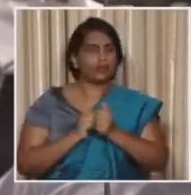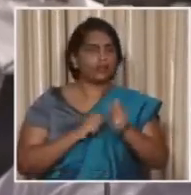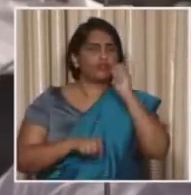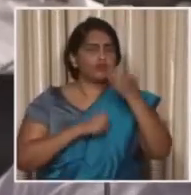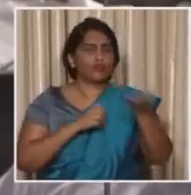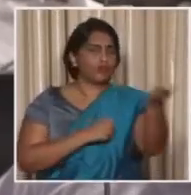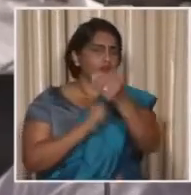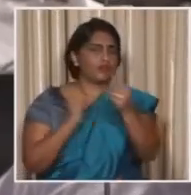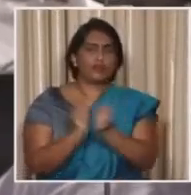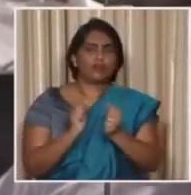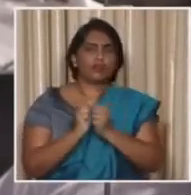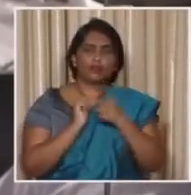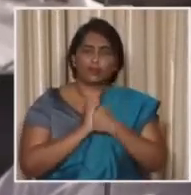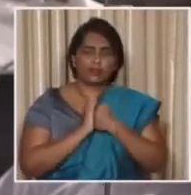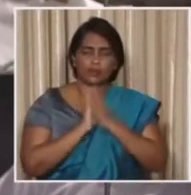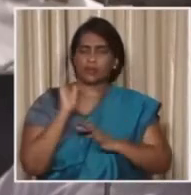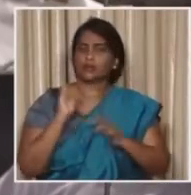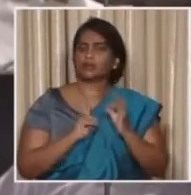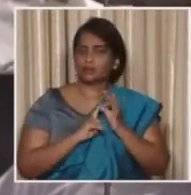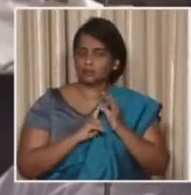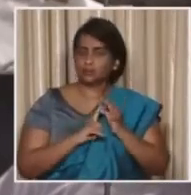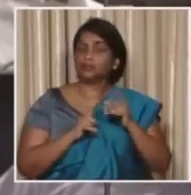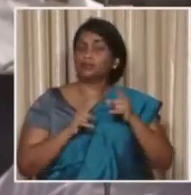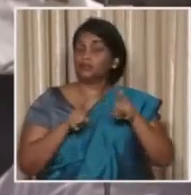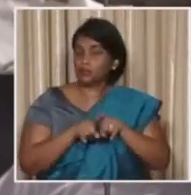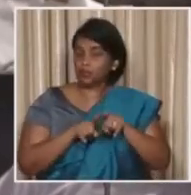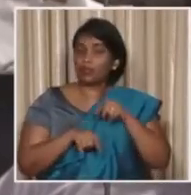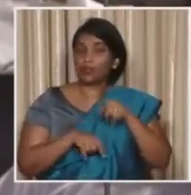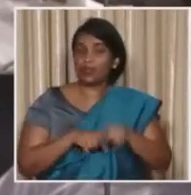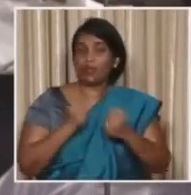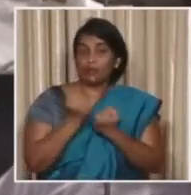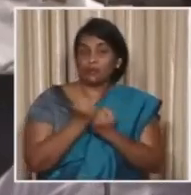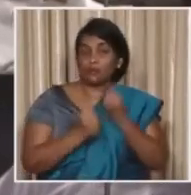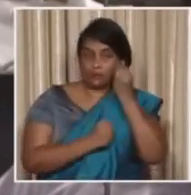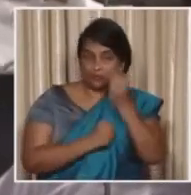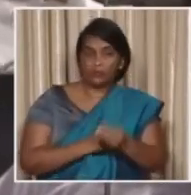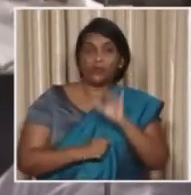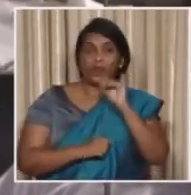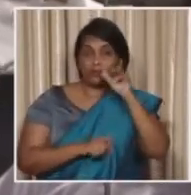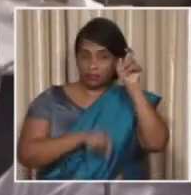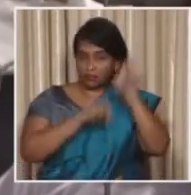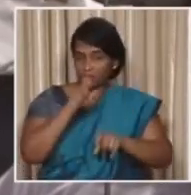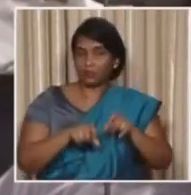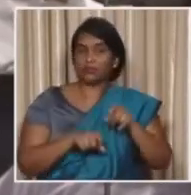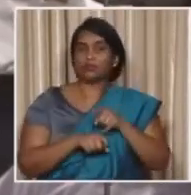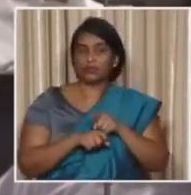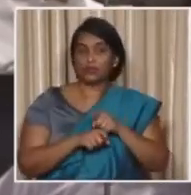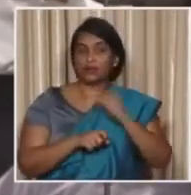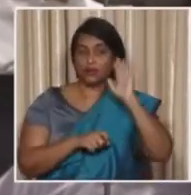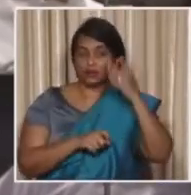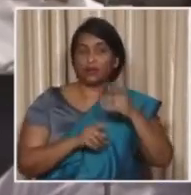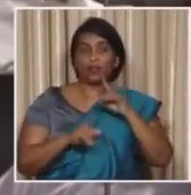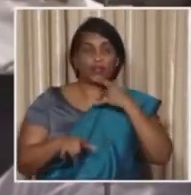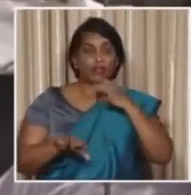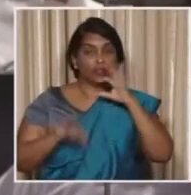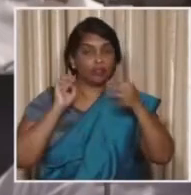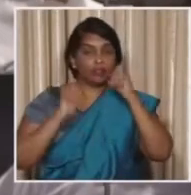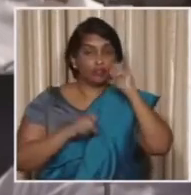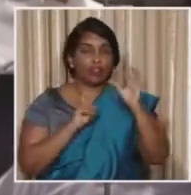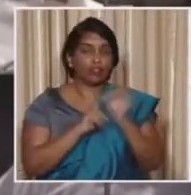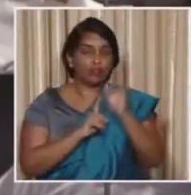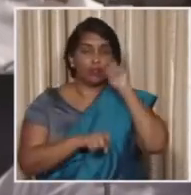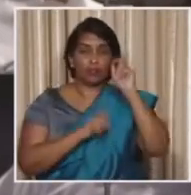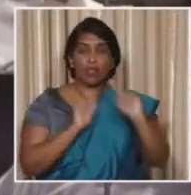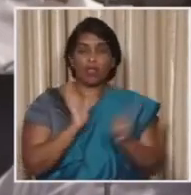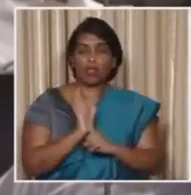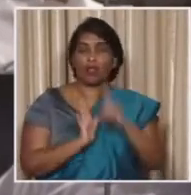ජනතාවට සිද්ධුවෙන ගරු මුලාසුනර මන්ත්‍රතුමනි. අනික මේකට මේ දායකත්වය දෙන සමහර අය විශේෂම වතුකම්කර ජනතාව දුප්පත් වෙනුසු